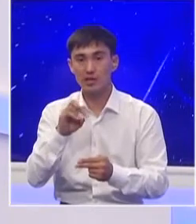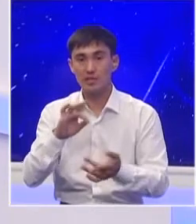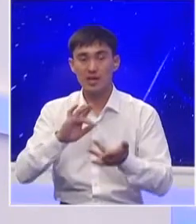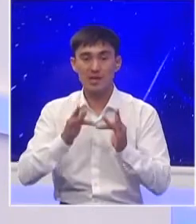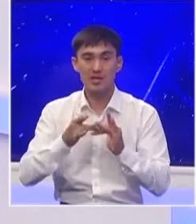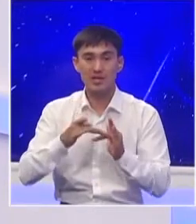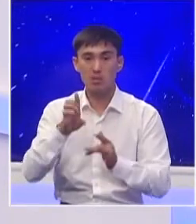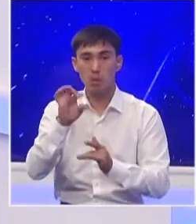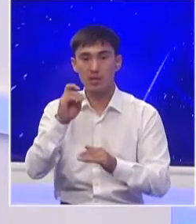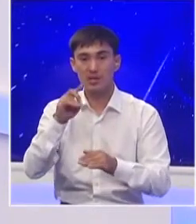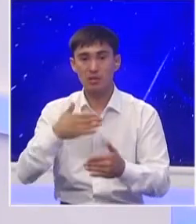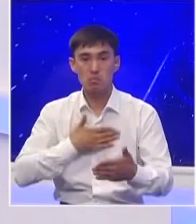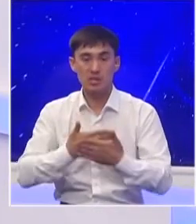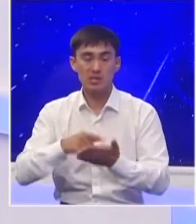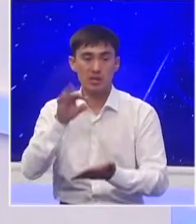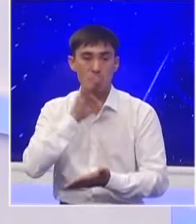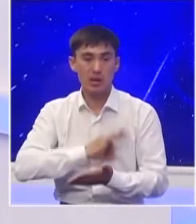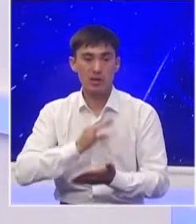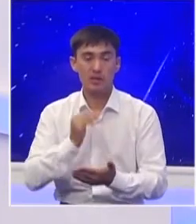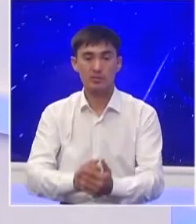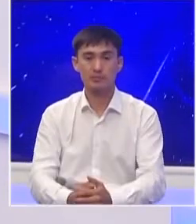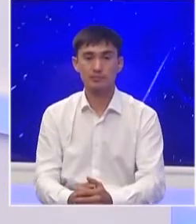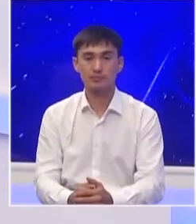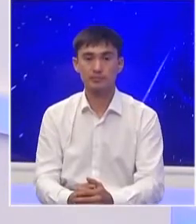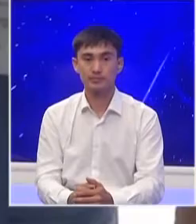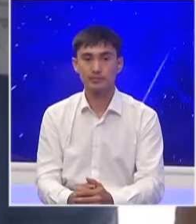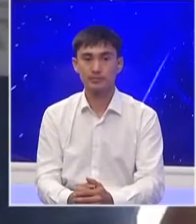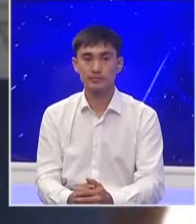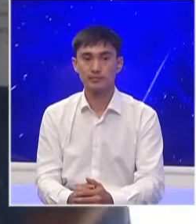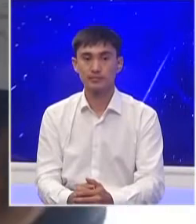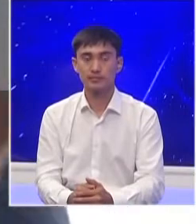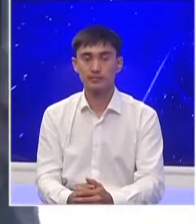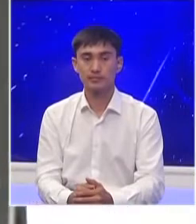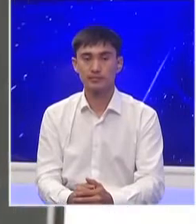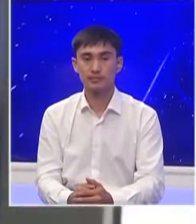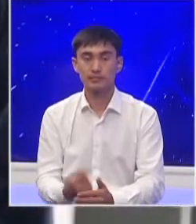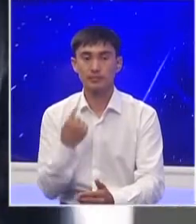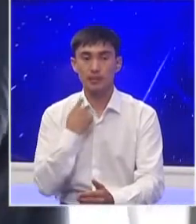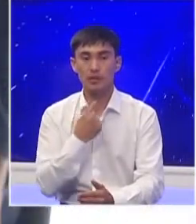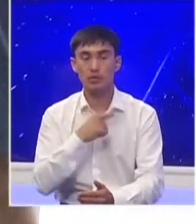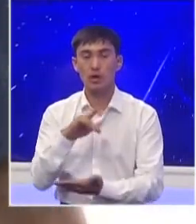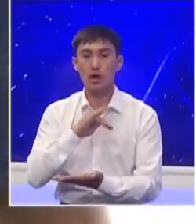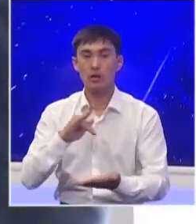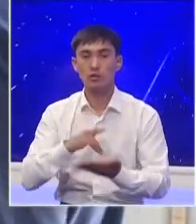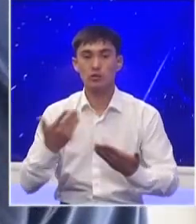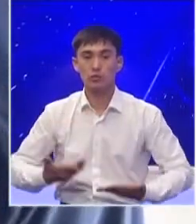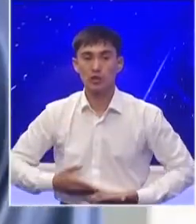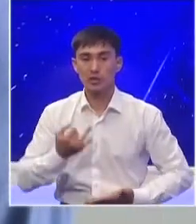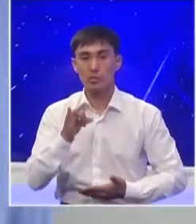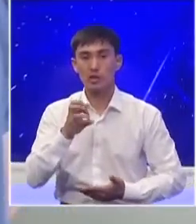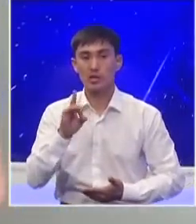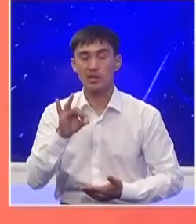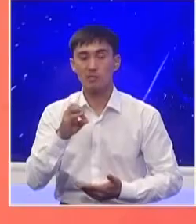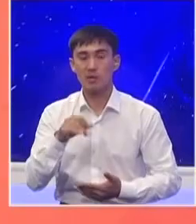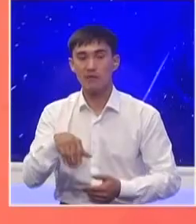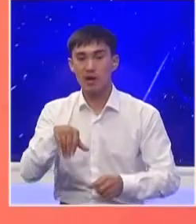Жусанның интернет банкингін белсенді пайдалануда. Талдырған қаласының тұрғыны Ибрагим